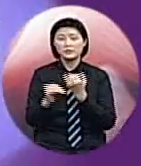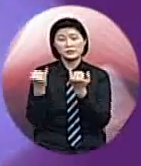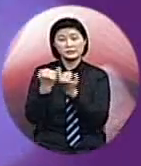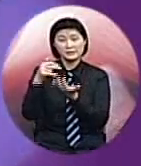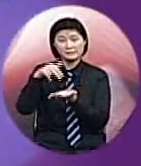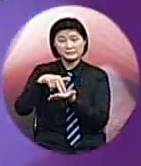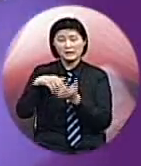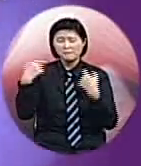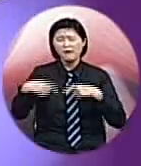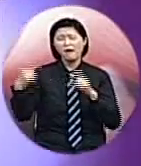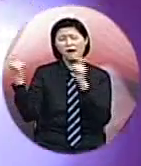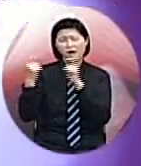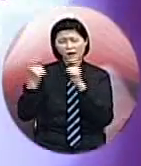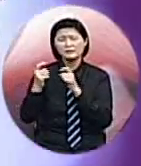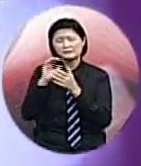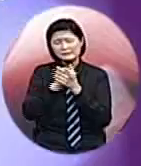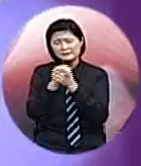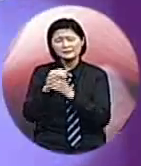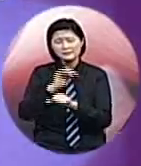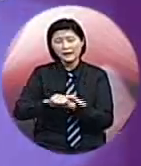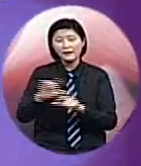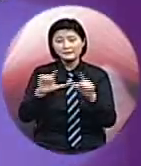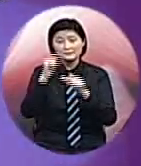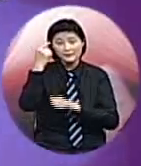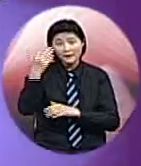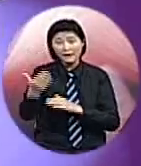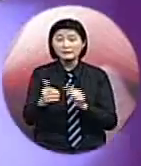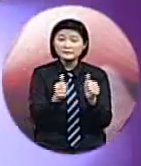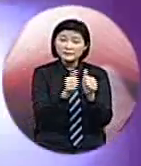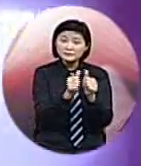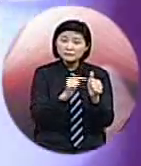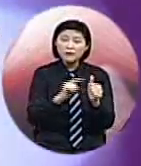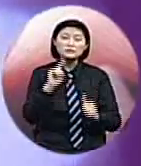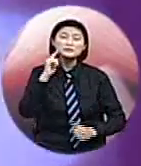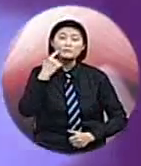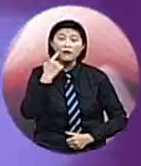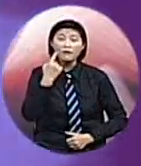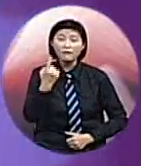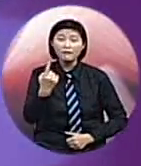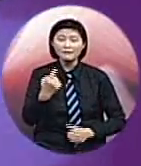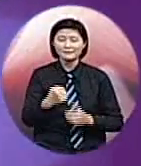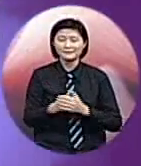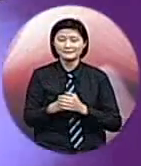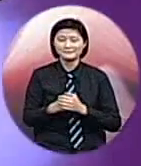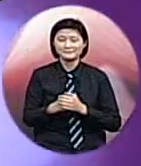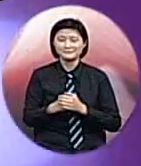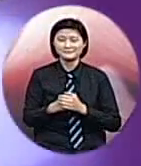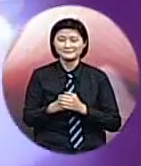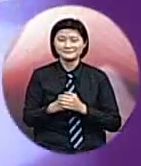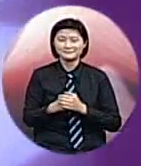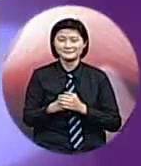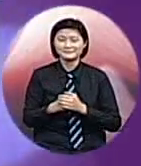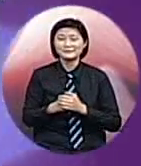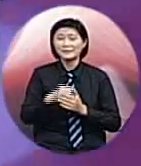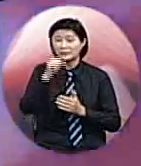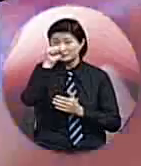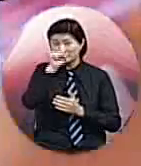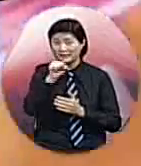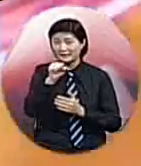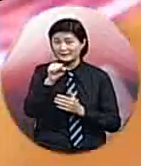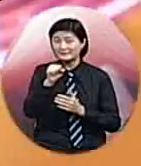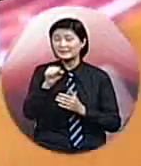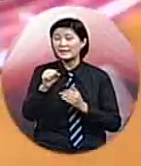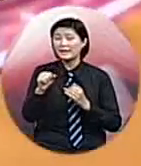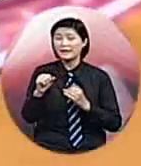여동생 있으면 맨날 싸우겠다. 좀 친하게 지내 이렇게 말하죠. 남자들은요? 예쁘냐? 뭐 맨날 예쁘냐? 좋아하는 네.